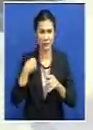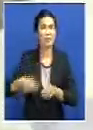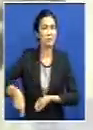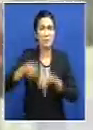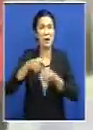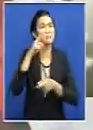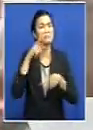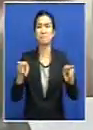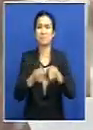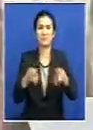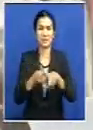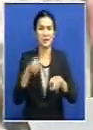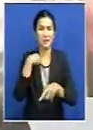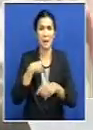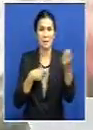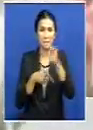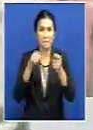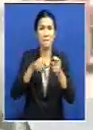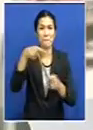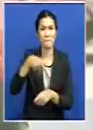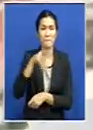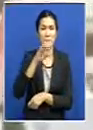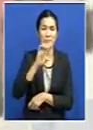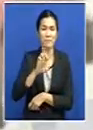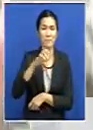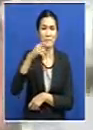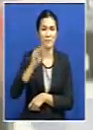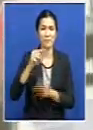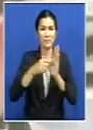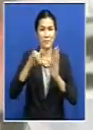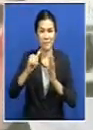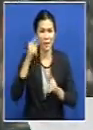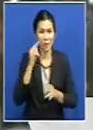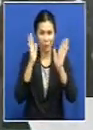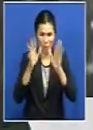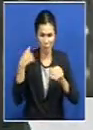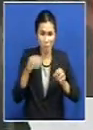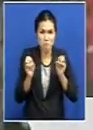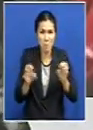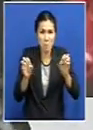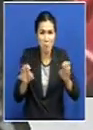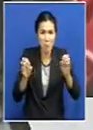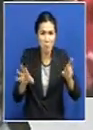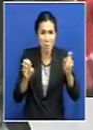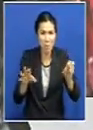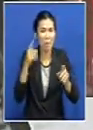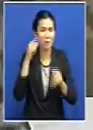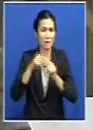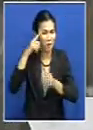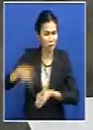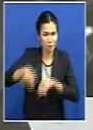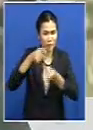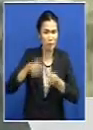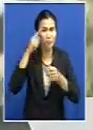ก็ไม่แพ้กันเลยค่ะที่อำเภอพิมายประชาชนนำเครื่องเสียงมาติดตั้งข้างทางนะคะพร้อมกับเปิดเพลงเล่นสาดน้ำกันอย่าง